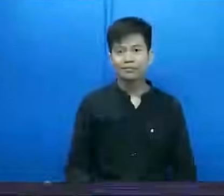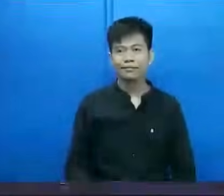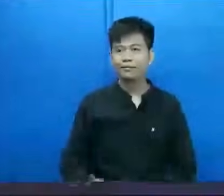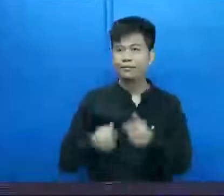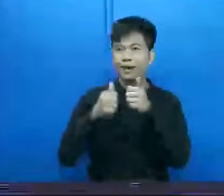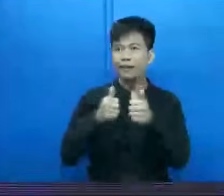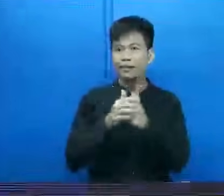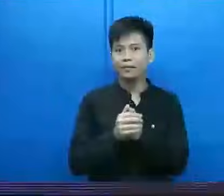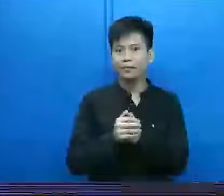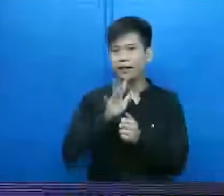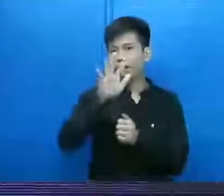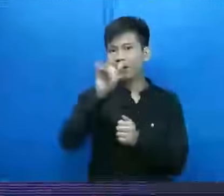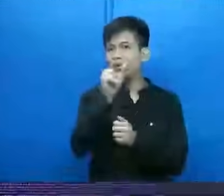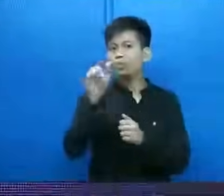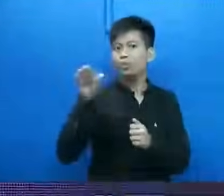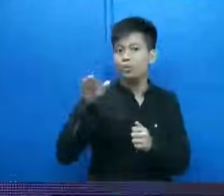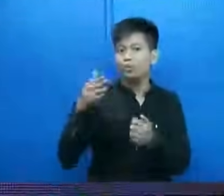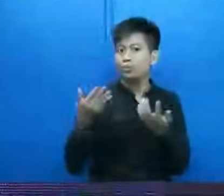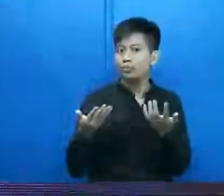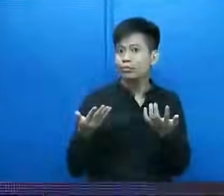Baik. 5 juz.